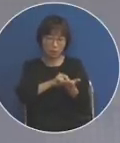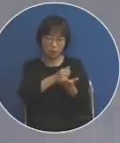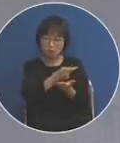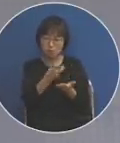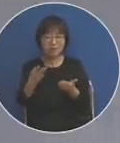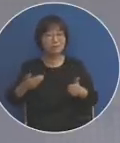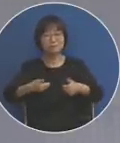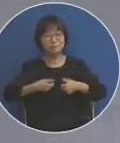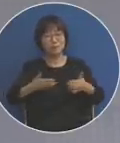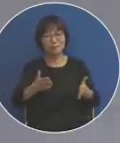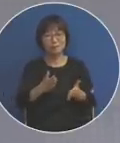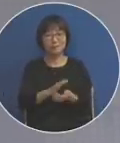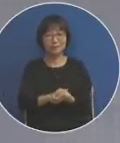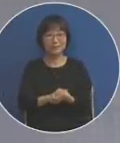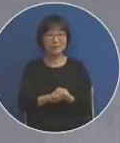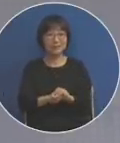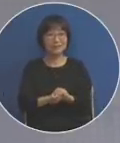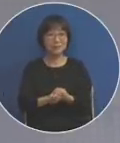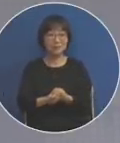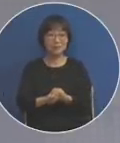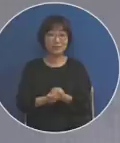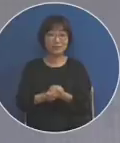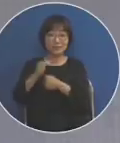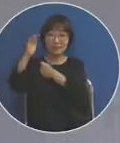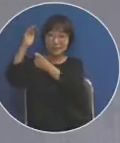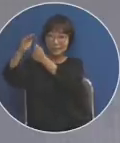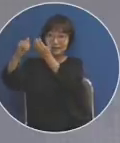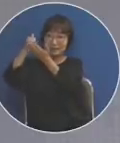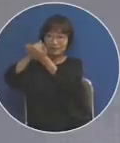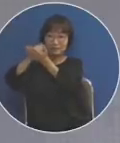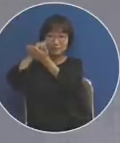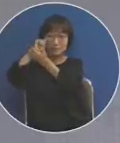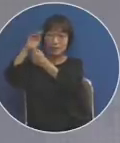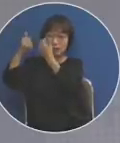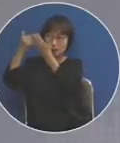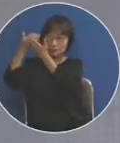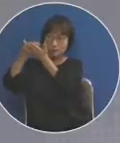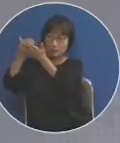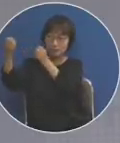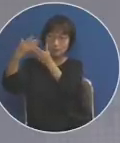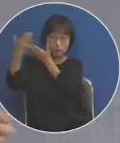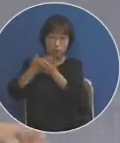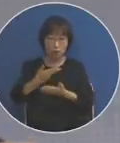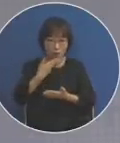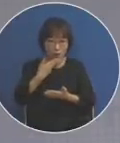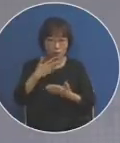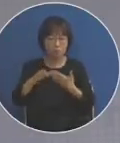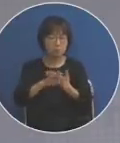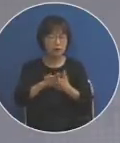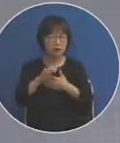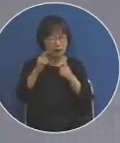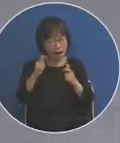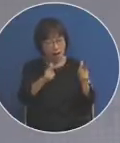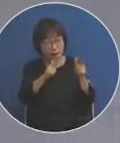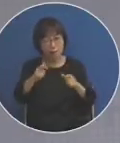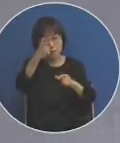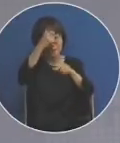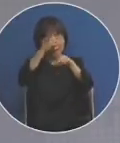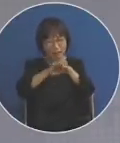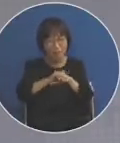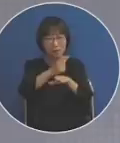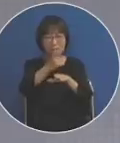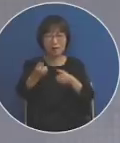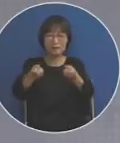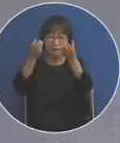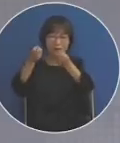하나님이 나와 함께 못 누리면 저는 건강, 집회, 매사에 다 못 합니다. If I don't enjoy the fact that God is with me, I cannot pray. I cannot do